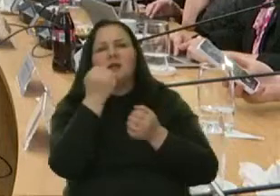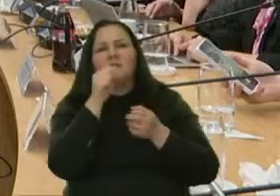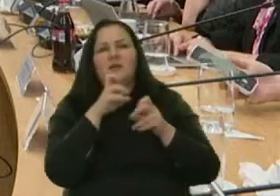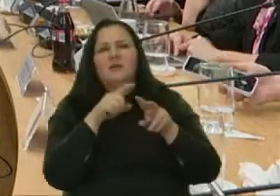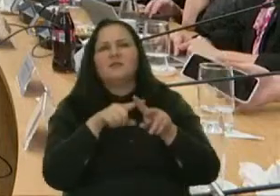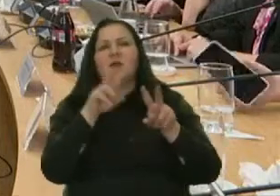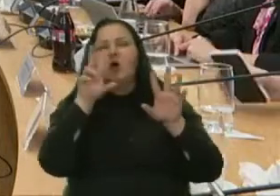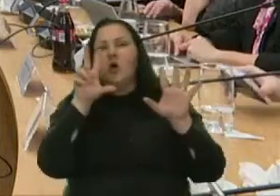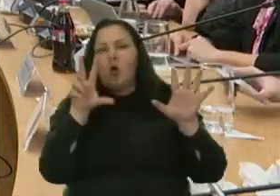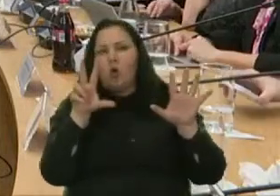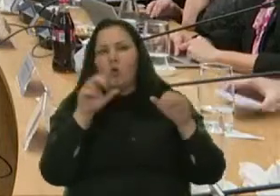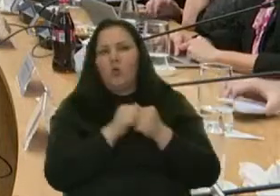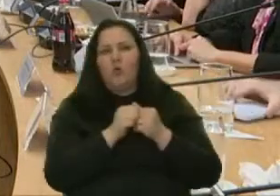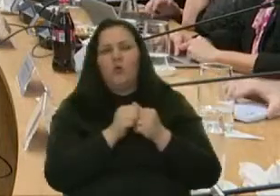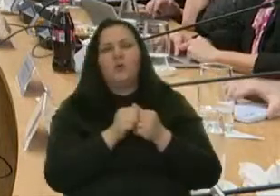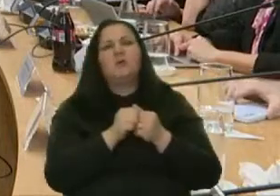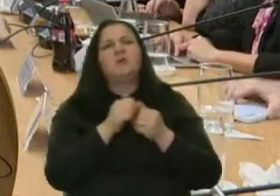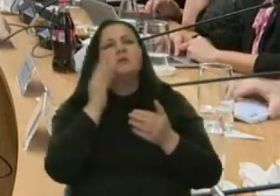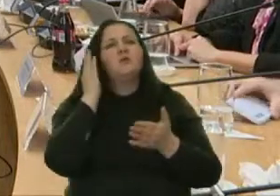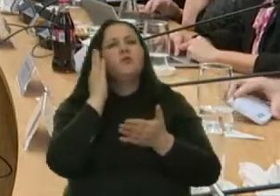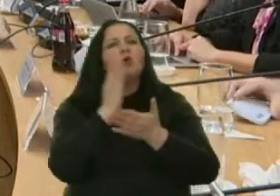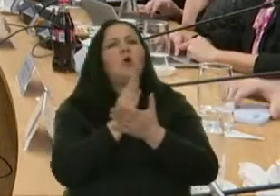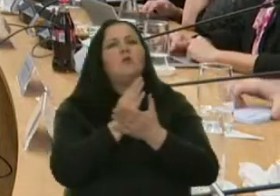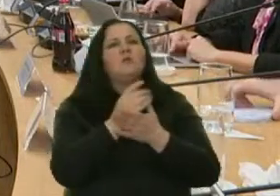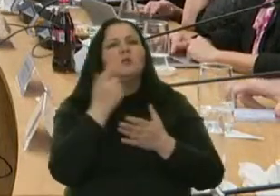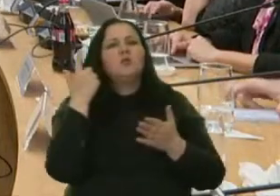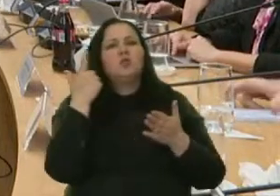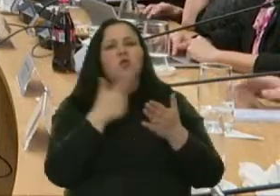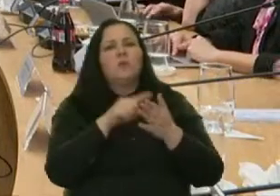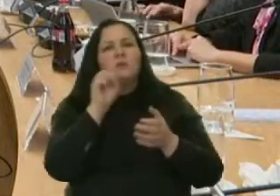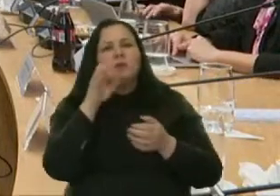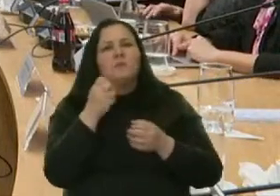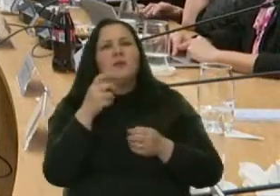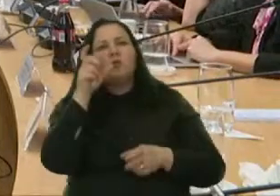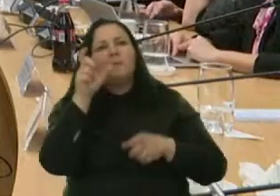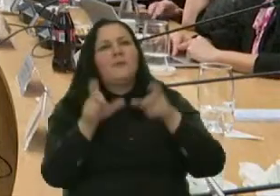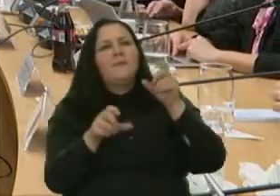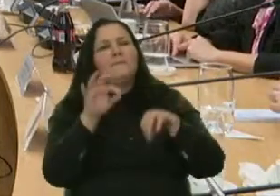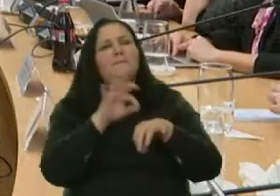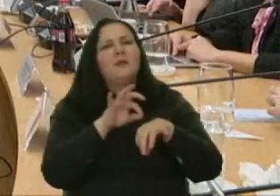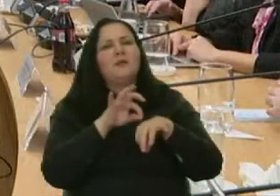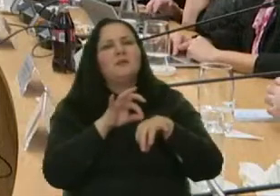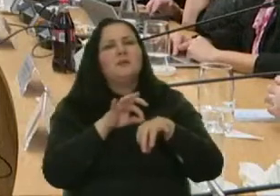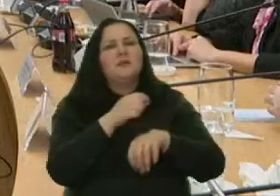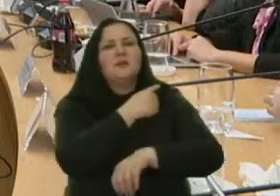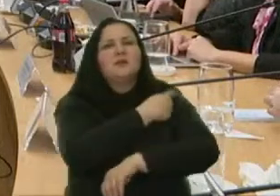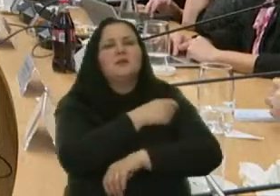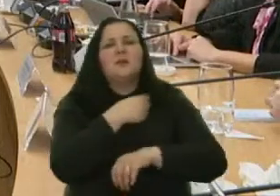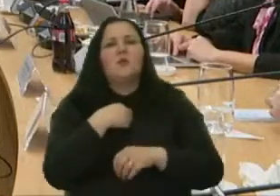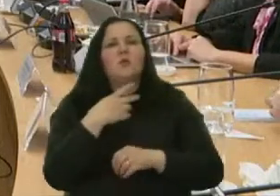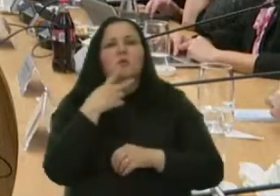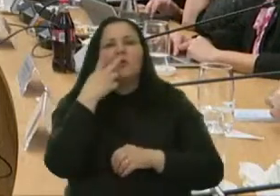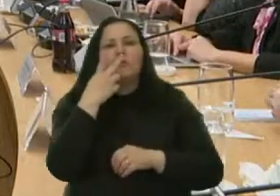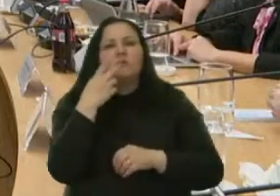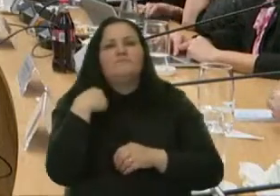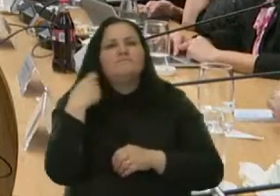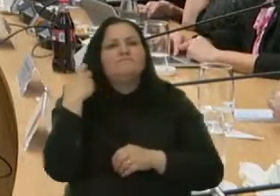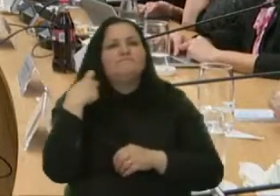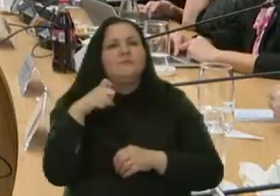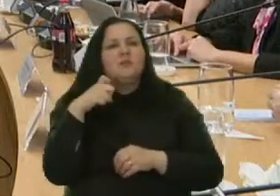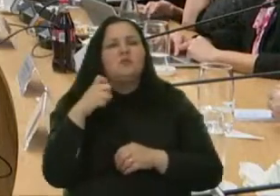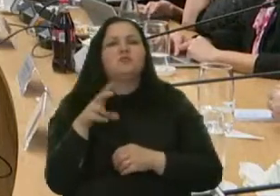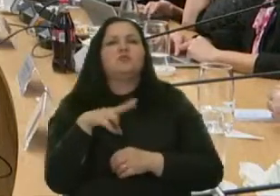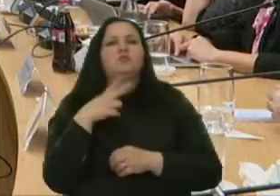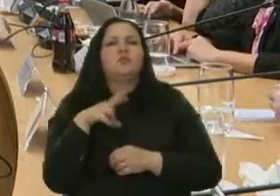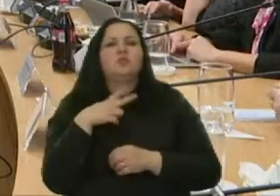hotărârea de guvern 153 din 2018 pentru categoriile de personal medico sanitar Eu nu vând în acest moment nu știu să